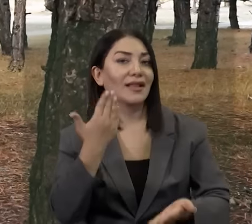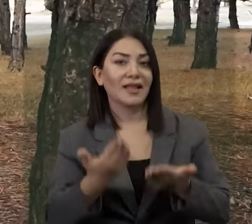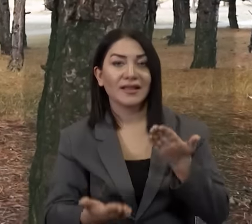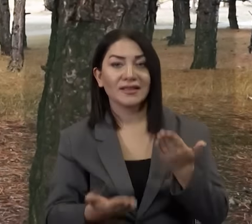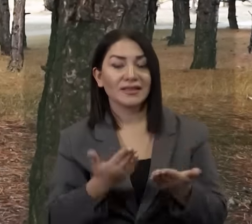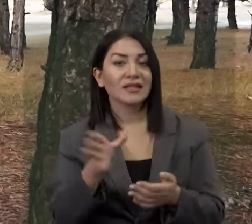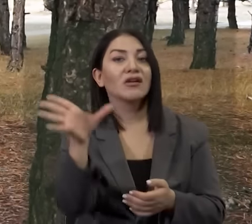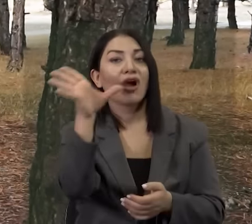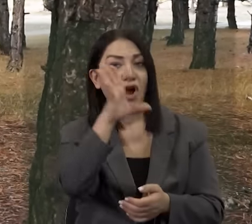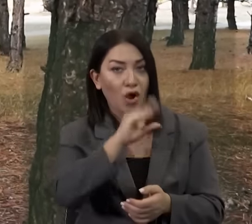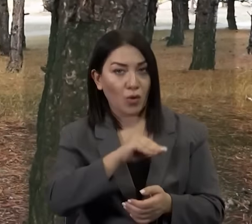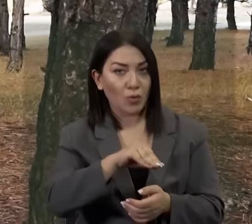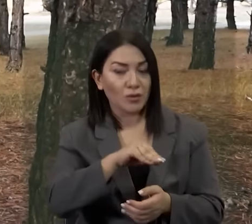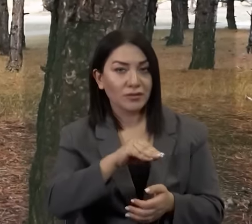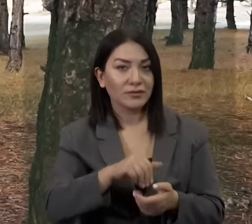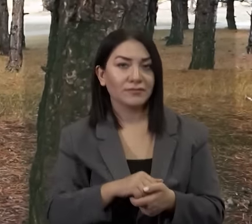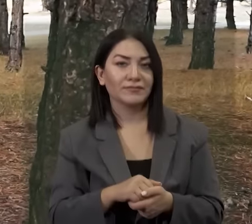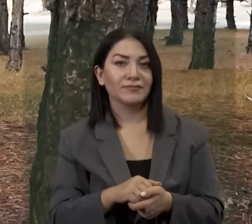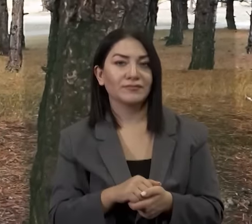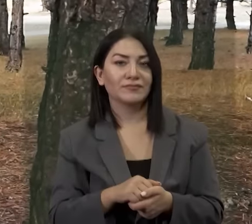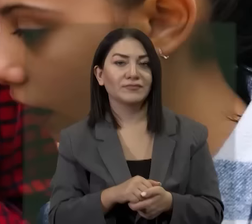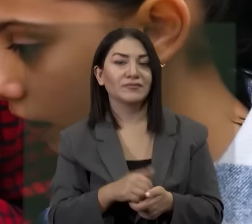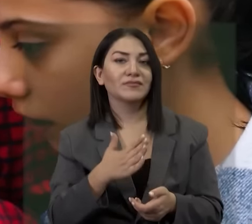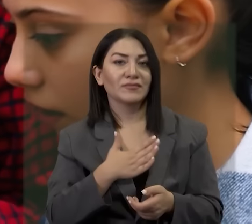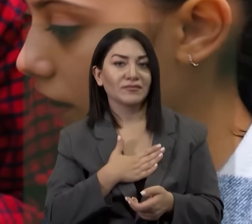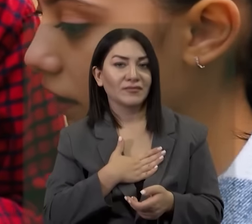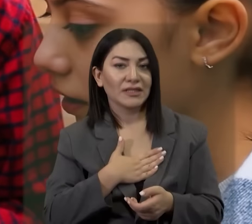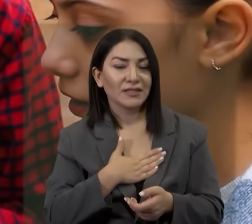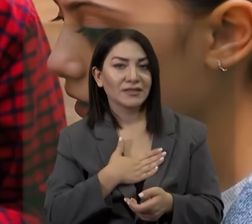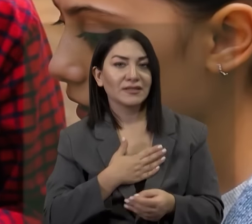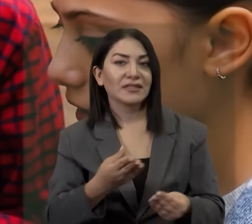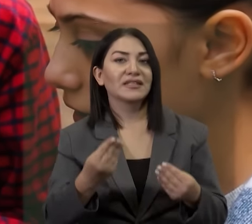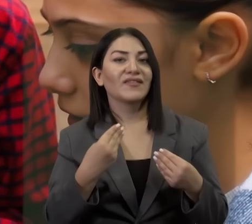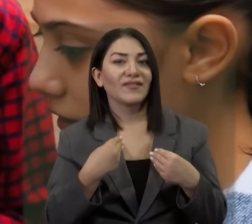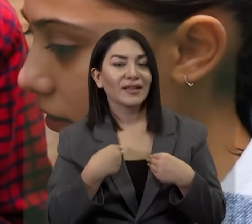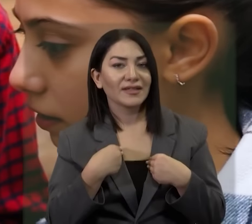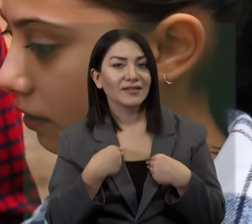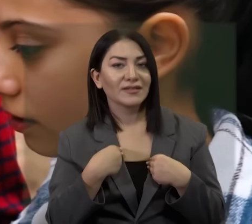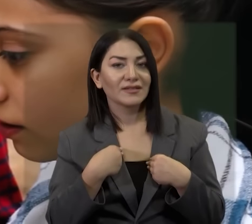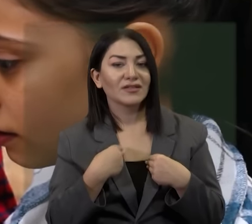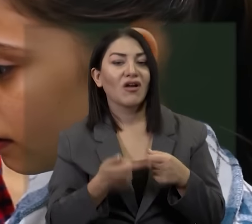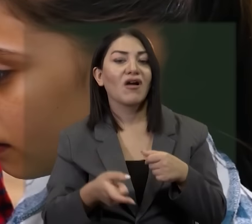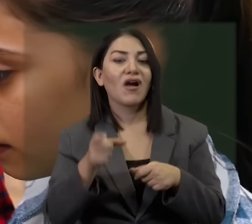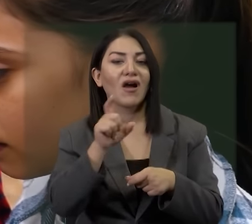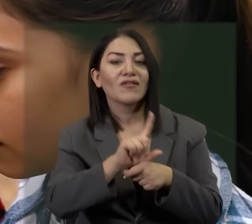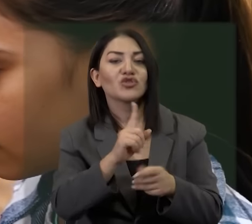ենք, եթե հնարավոր է, տրամադրեք